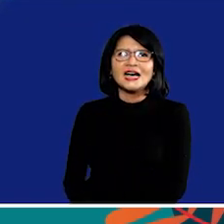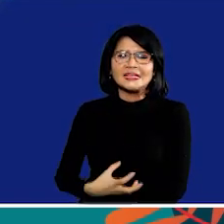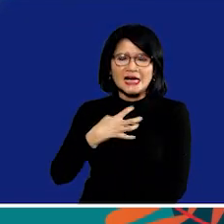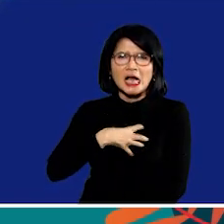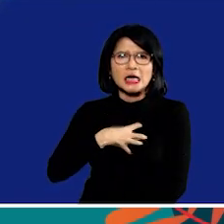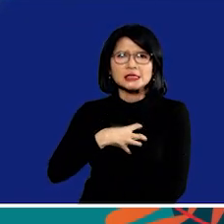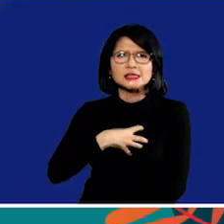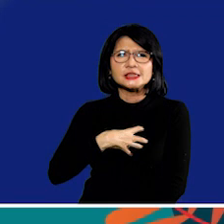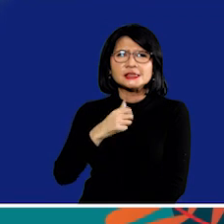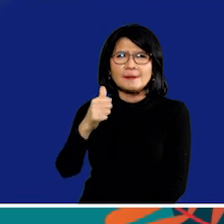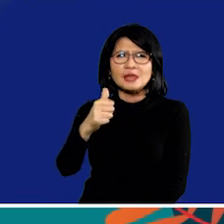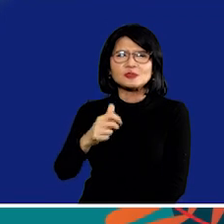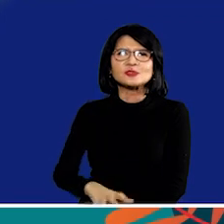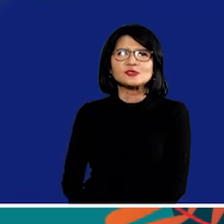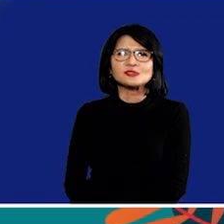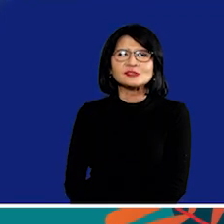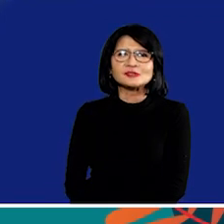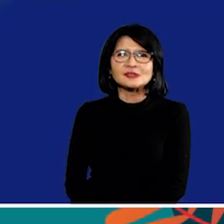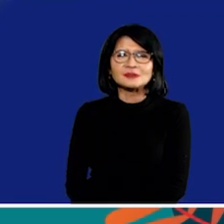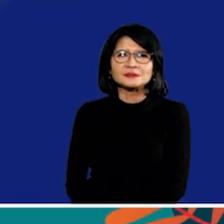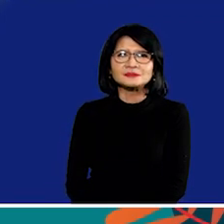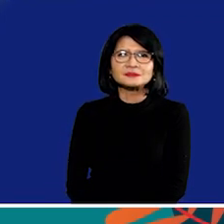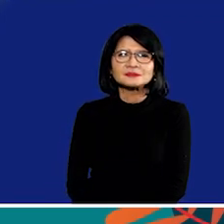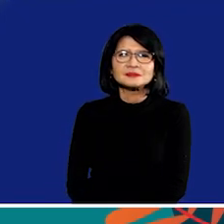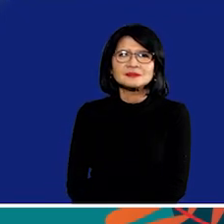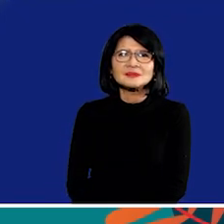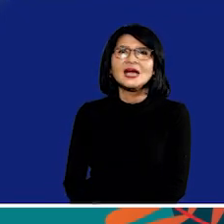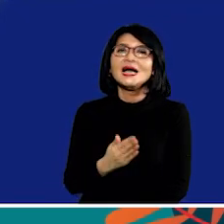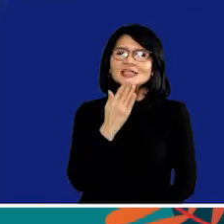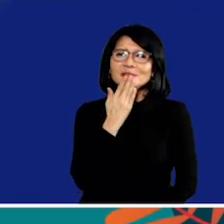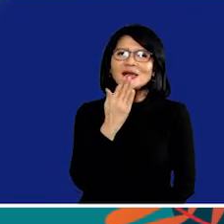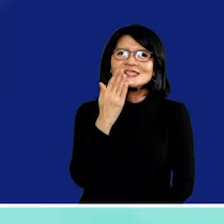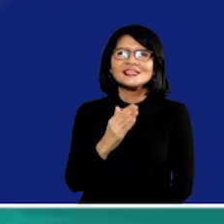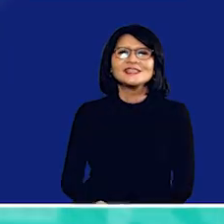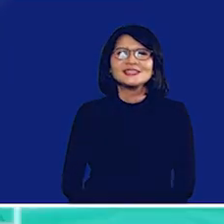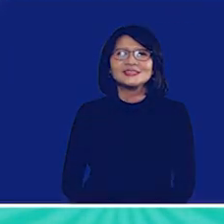karakteristik-karakteristik yang terbaik dalam diri dan batinnya. Terima kasih.